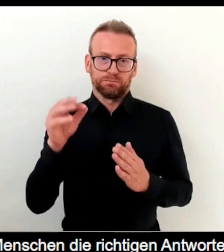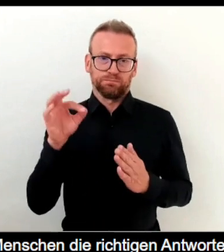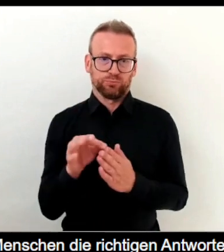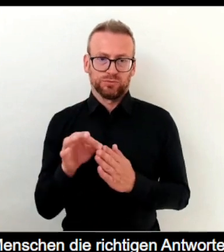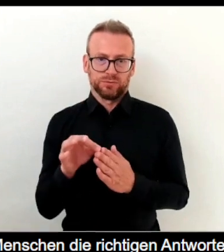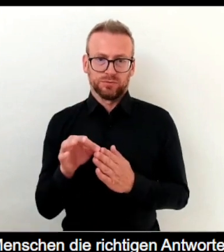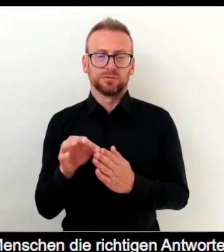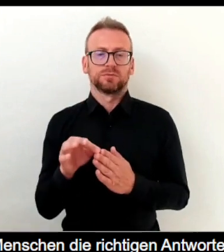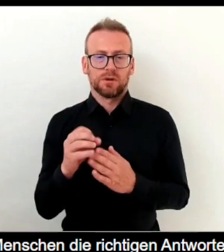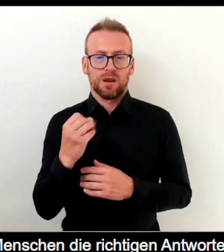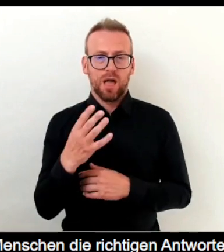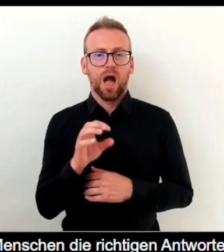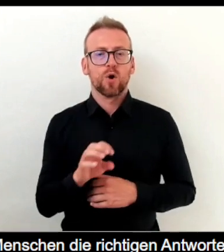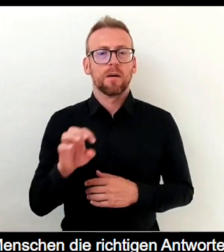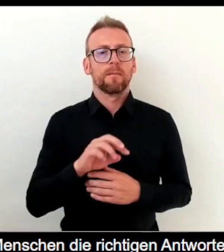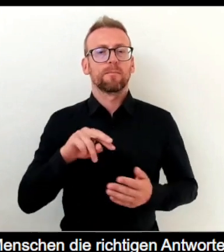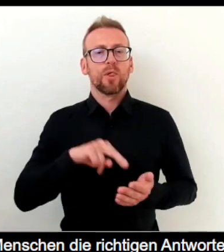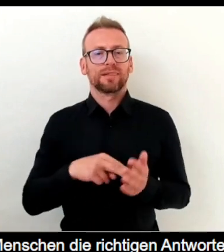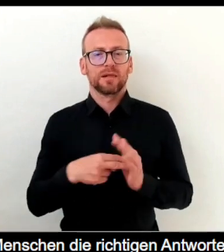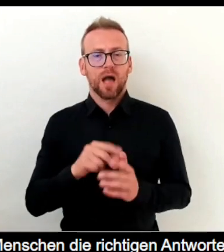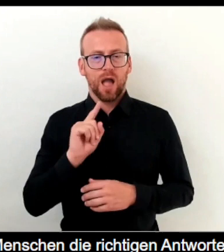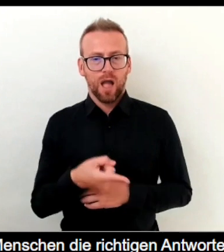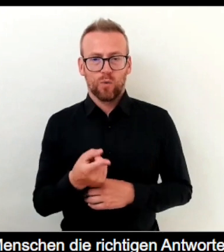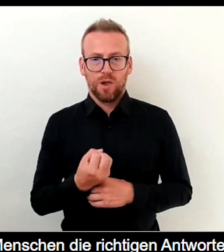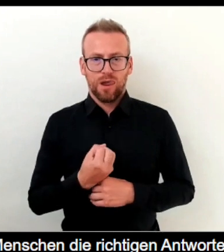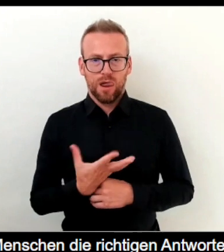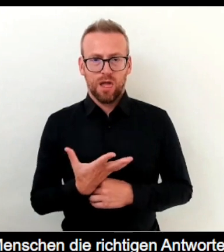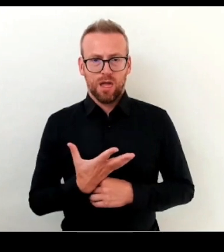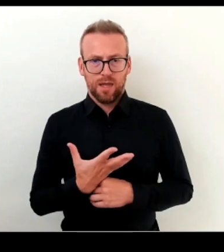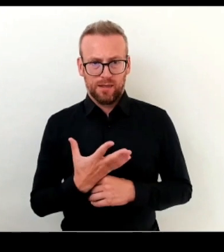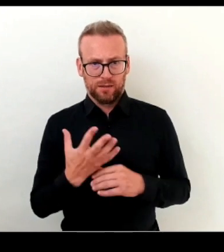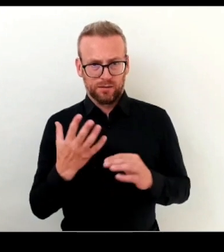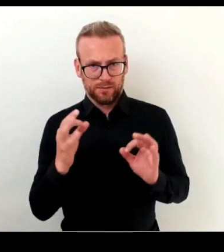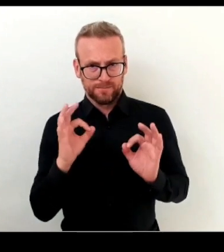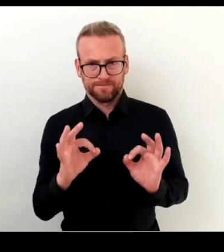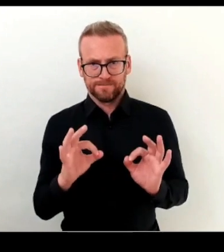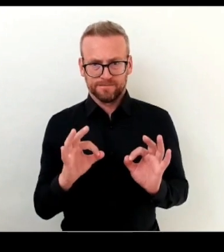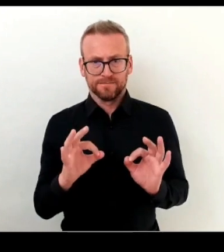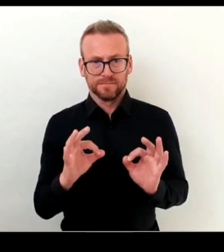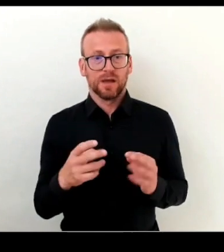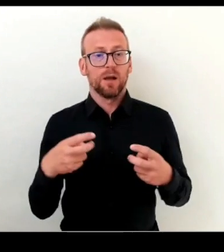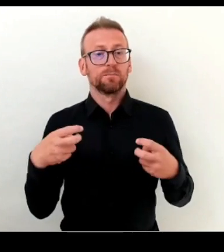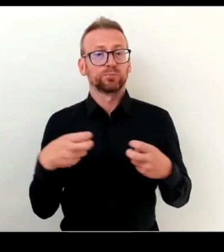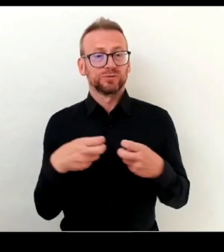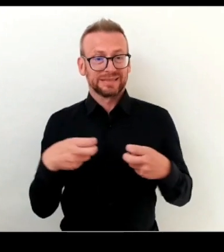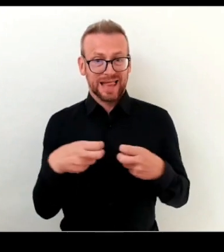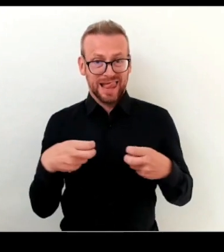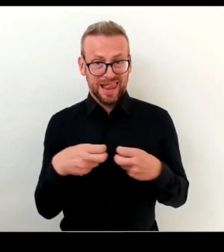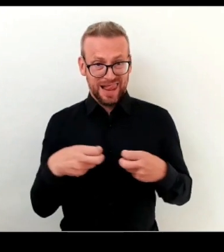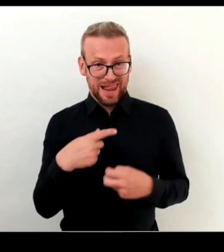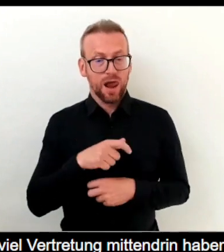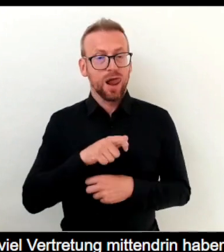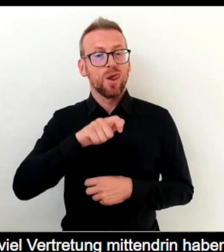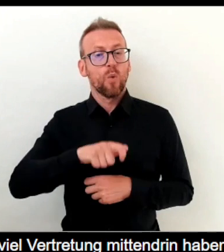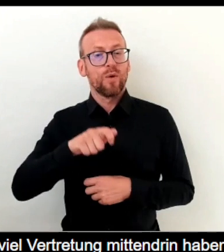Europa anschauen, dann ist es, glaube ich, aber auch der bewusste Blick nach Süd-Süd-Osteuropa. Die neue Regierung, die Ampel, hat einen Blick nach